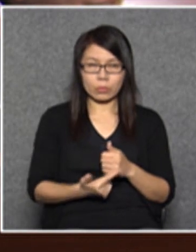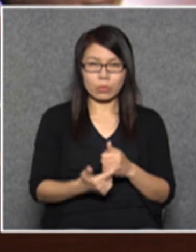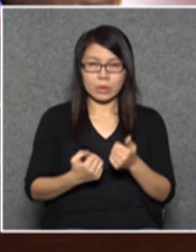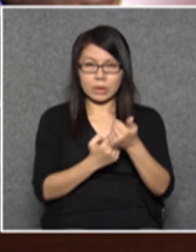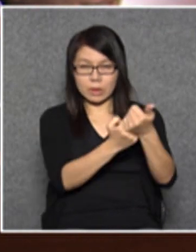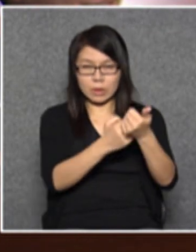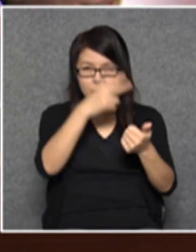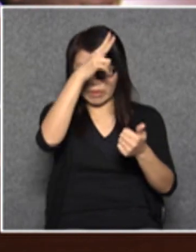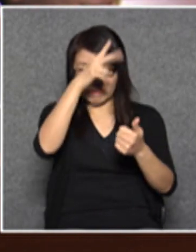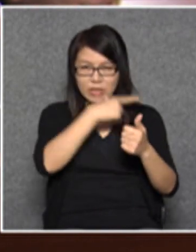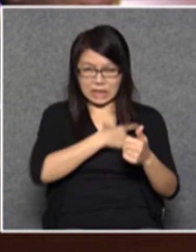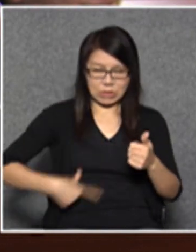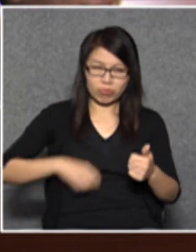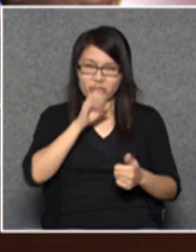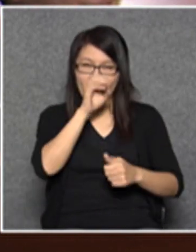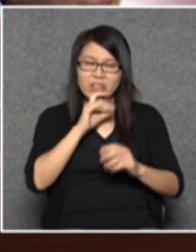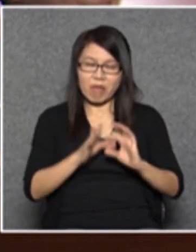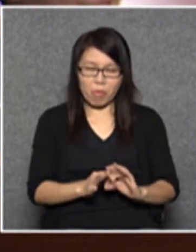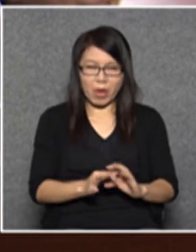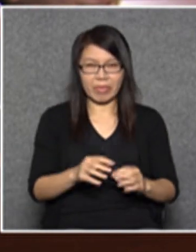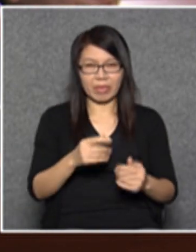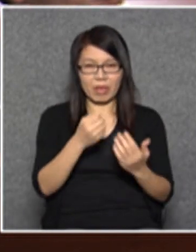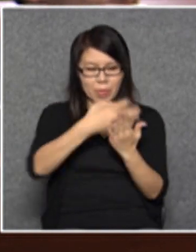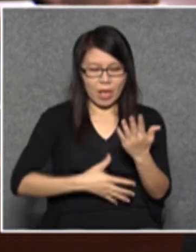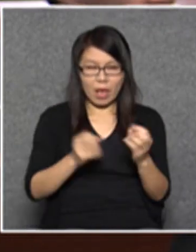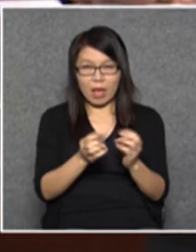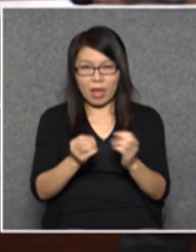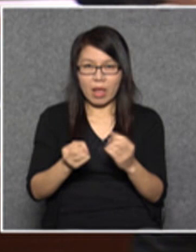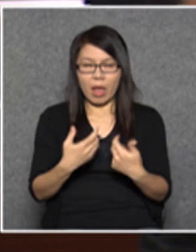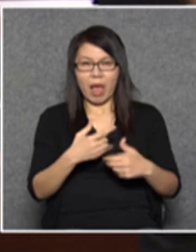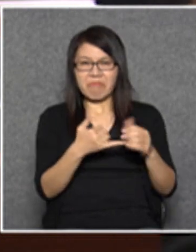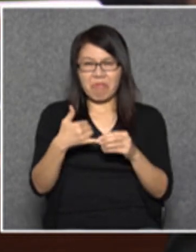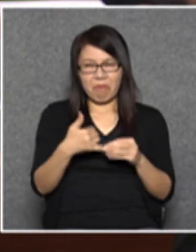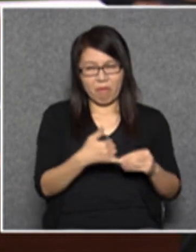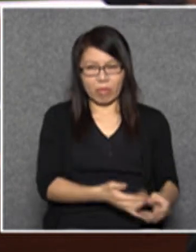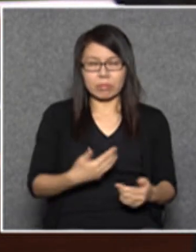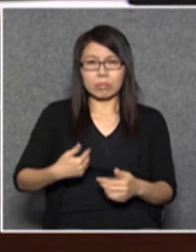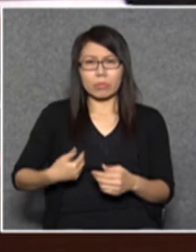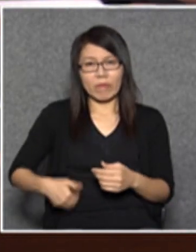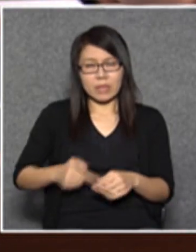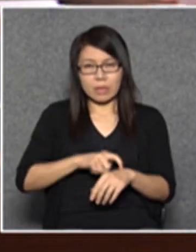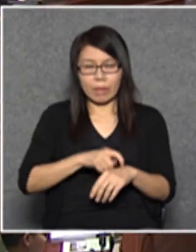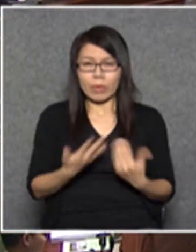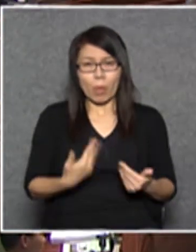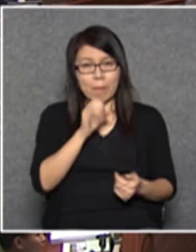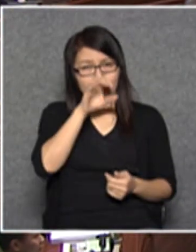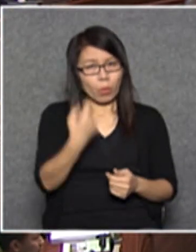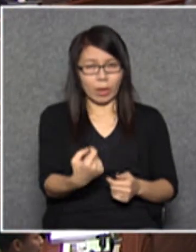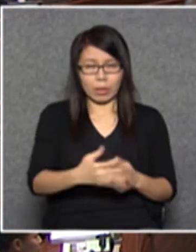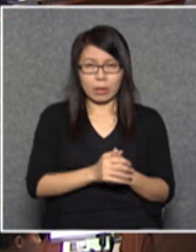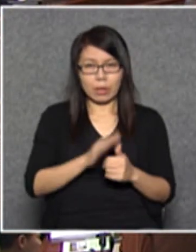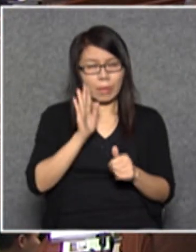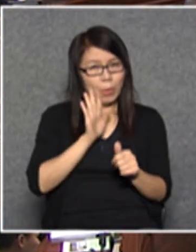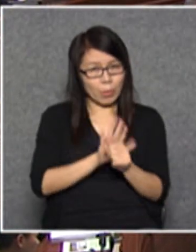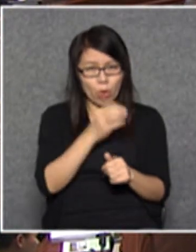員咧就提規程問題，幫手拉布買時間。但我問的問題是很簡單，就是為了香港